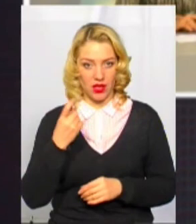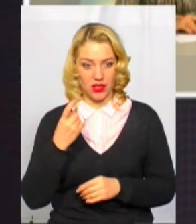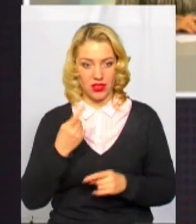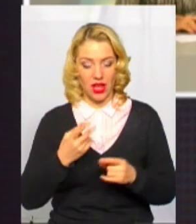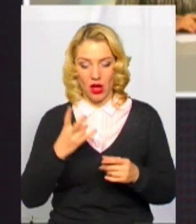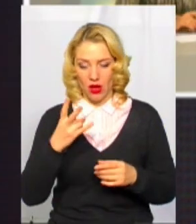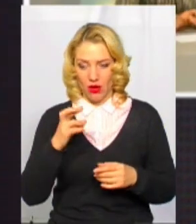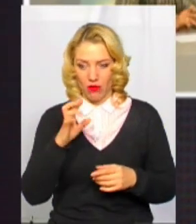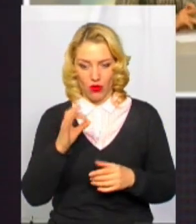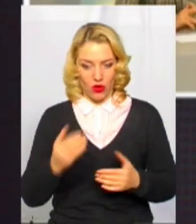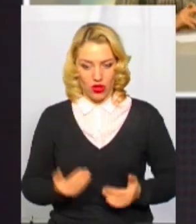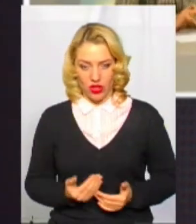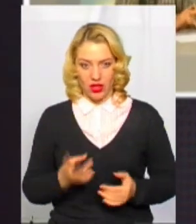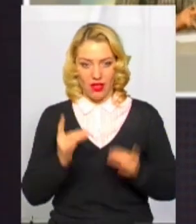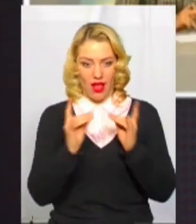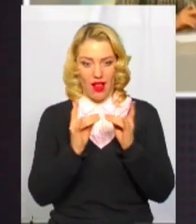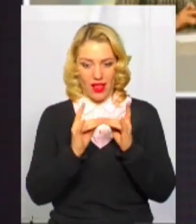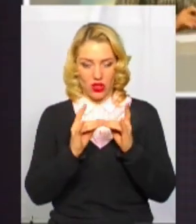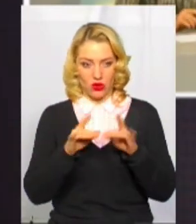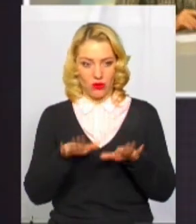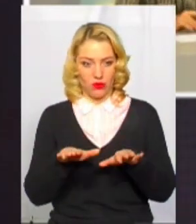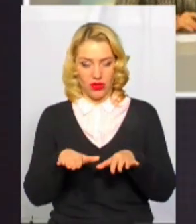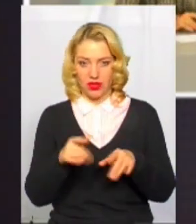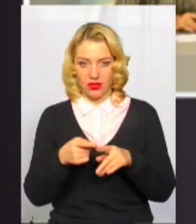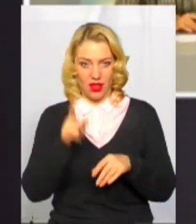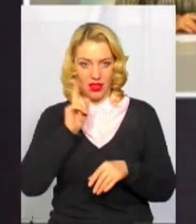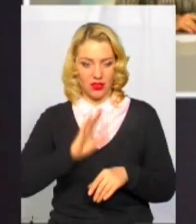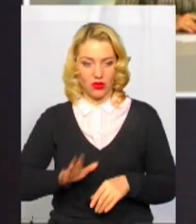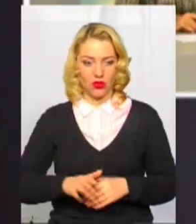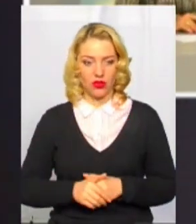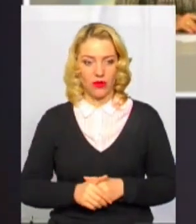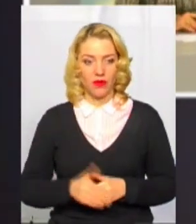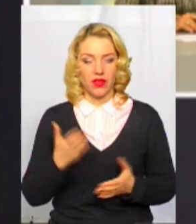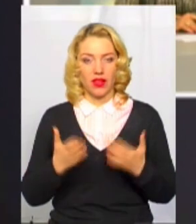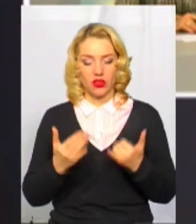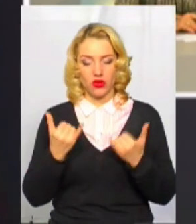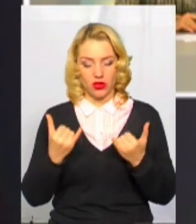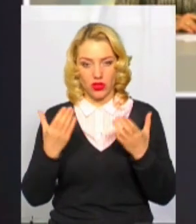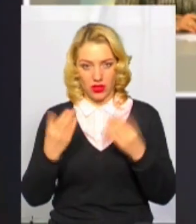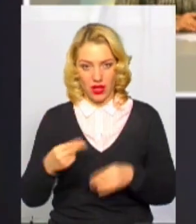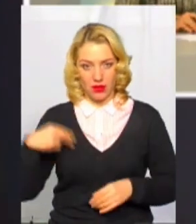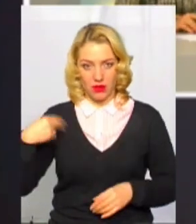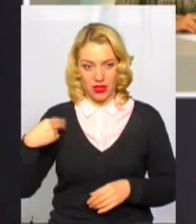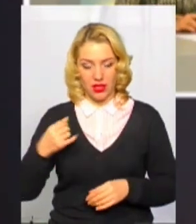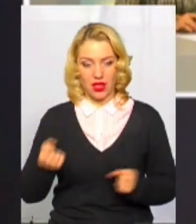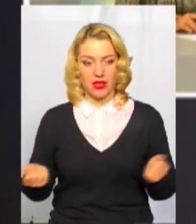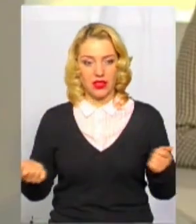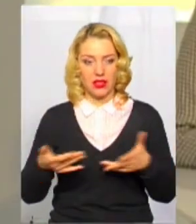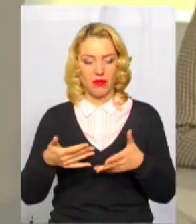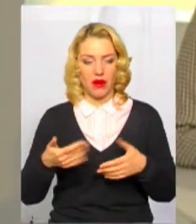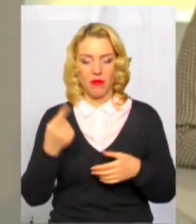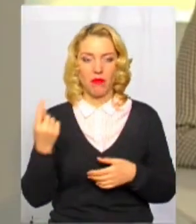шостий рік, це якось дуже незручно. Ще раз скажу, якщо на сьогоднішній день президент зібрав перших